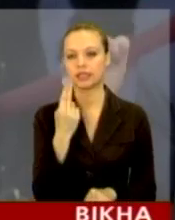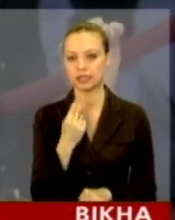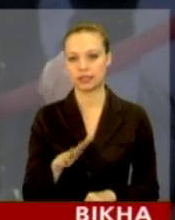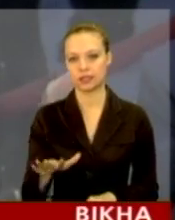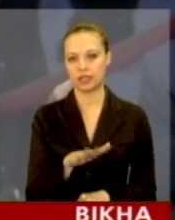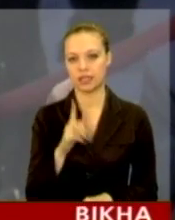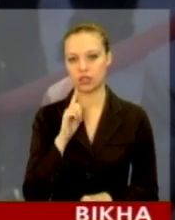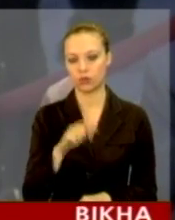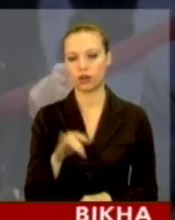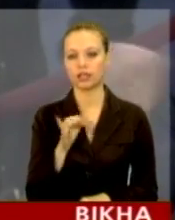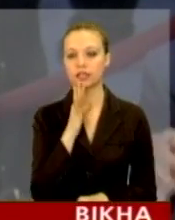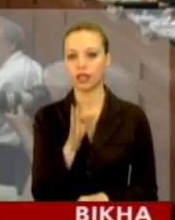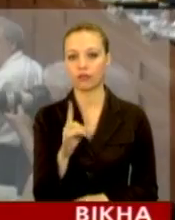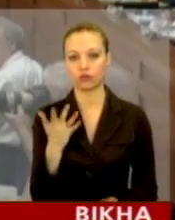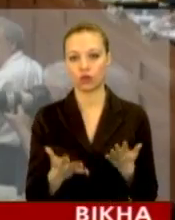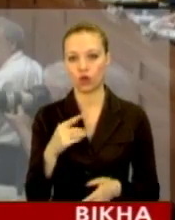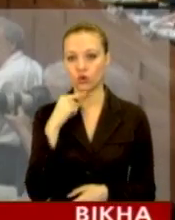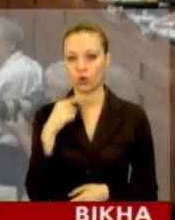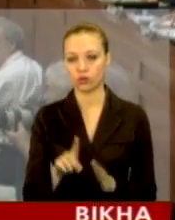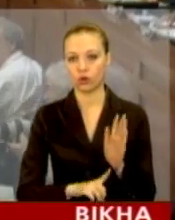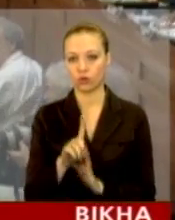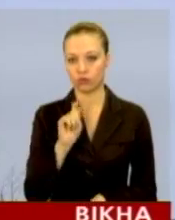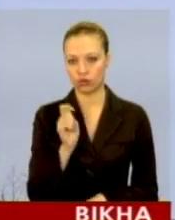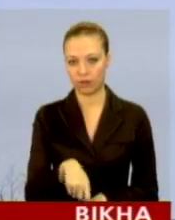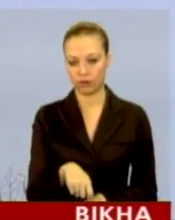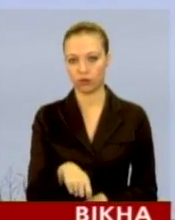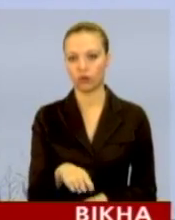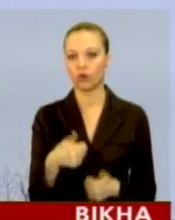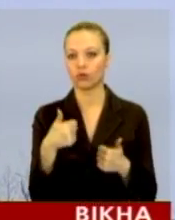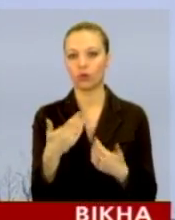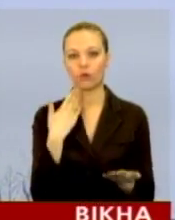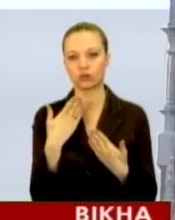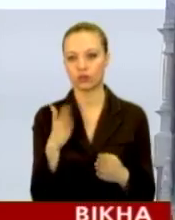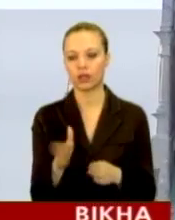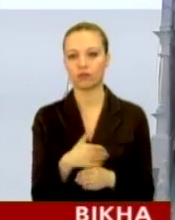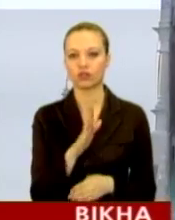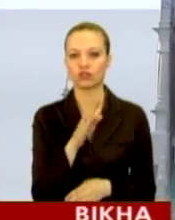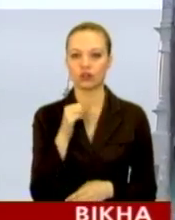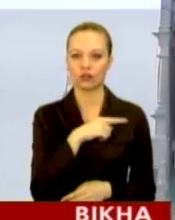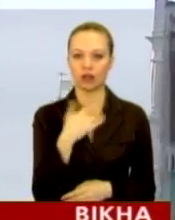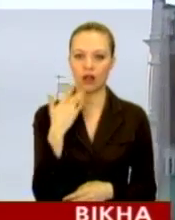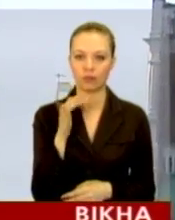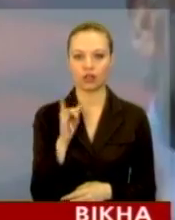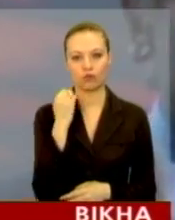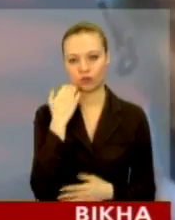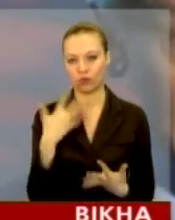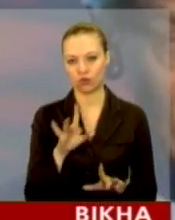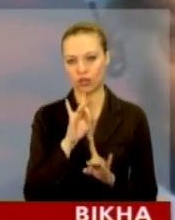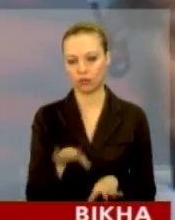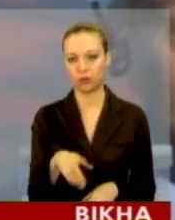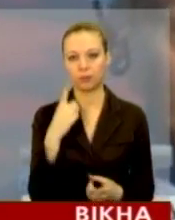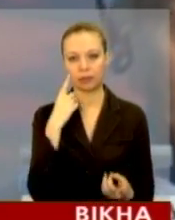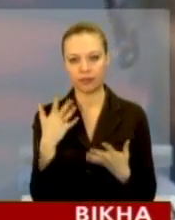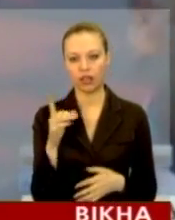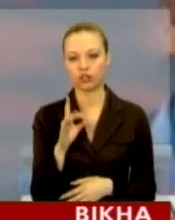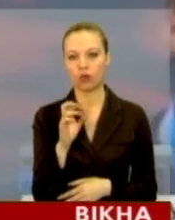цілісність України. І заявив, якщо Росія розпочне війну, добрих стосунків між Вашингтоном та Москвою вже не буде. Представляється,